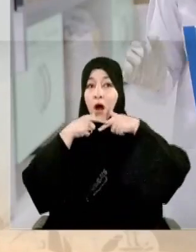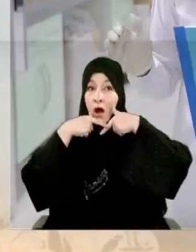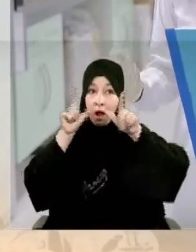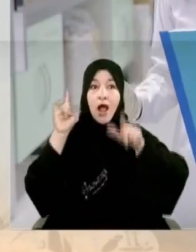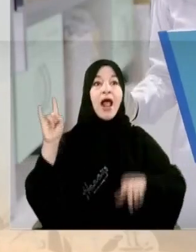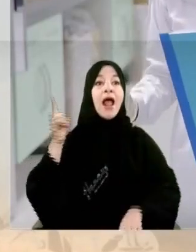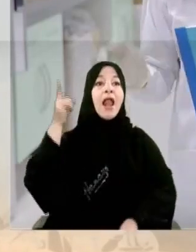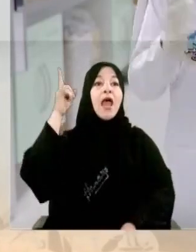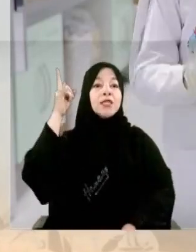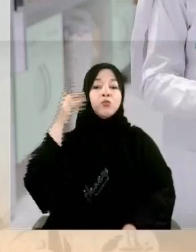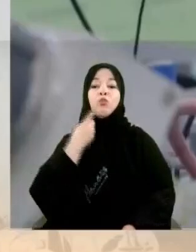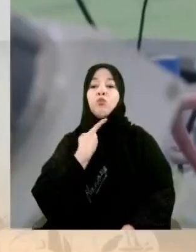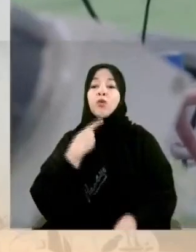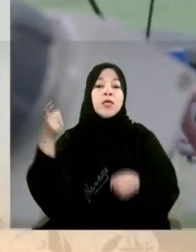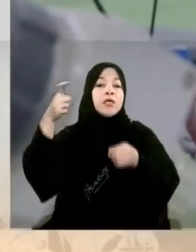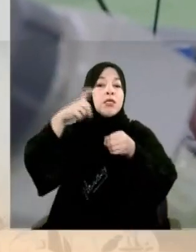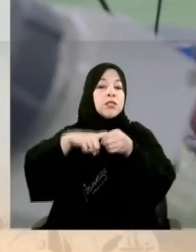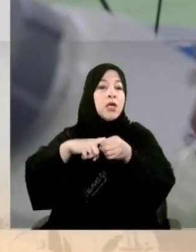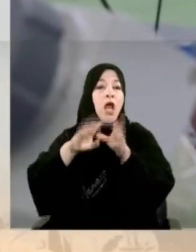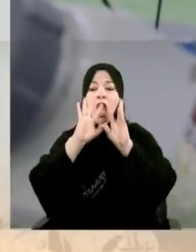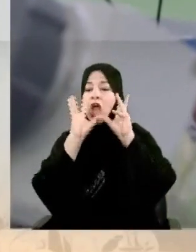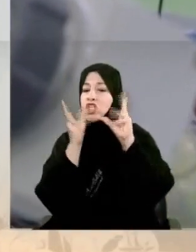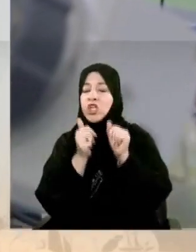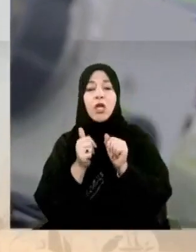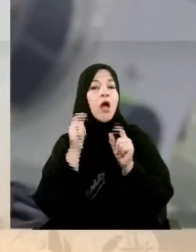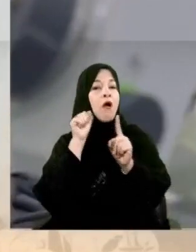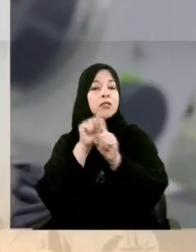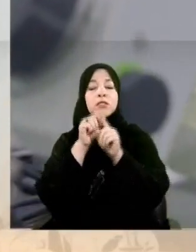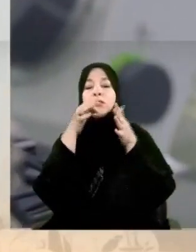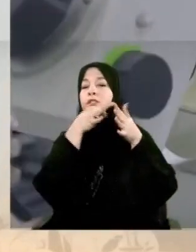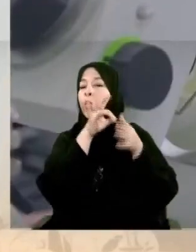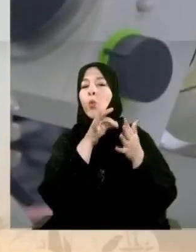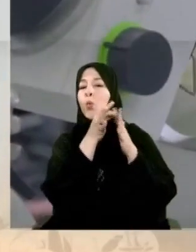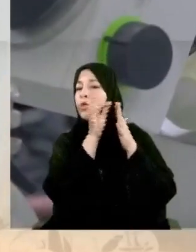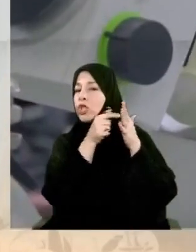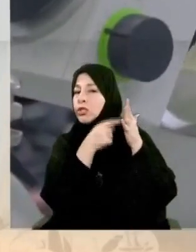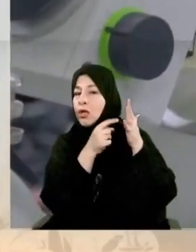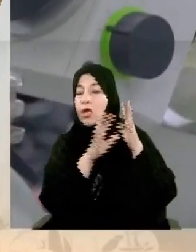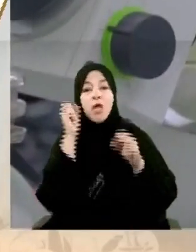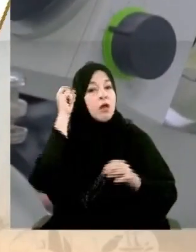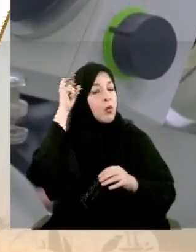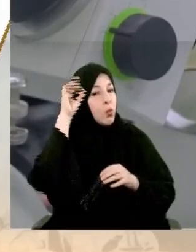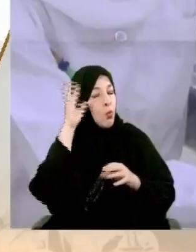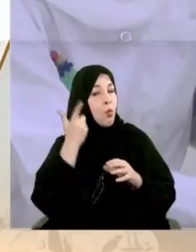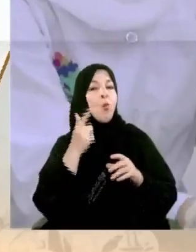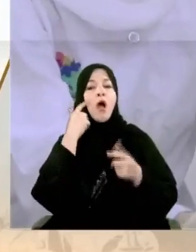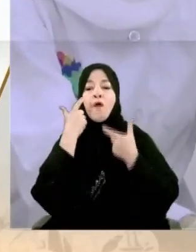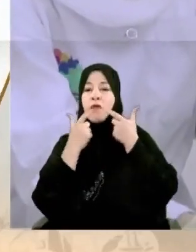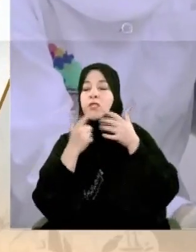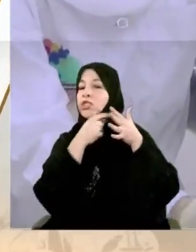الإعلان بهذه المسابقة من خلال نشرة عن معايير اختيار الابتكارات والشروط